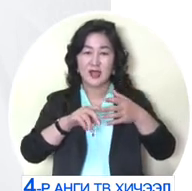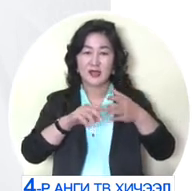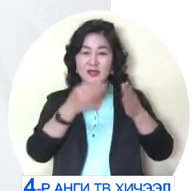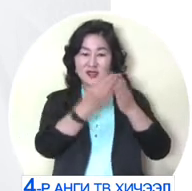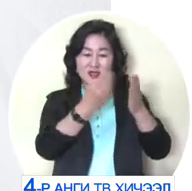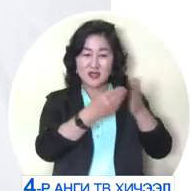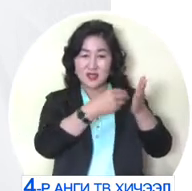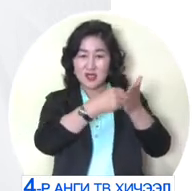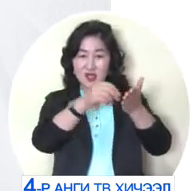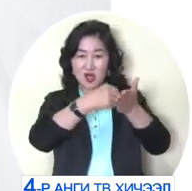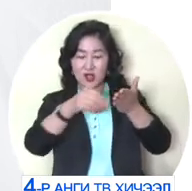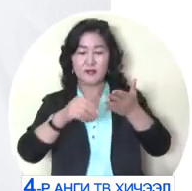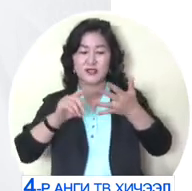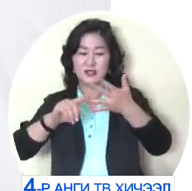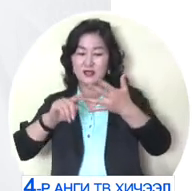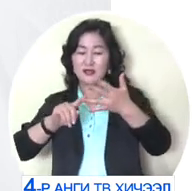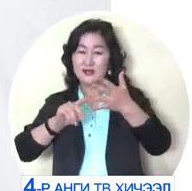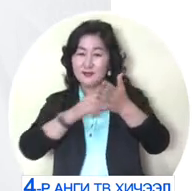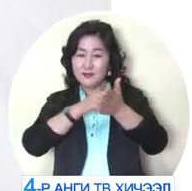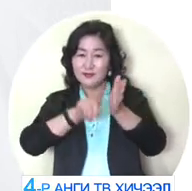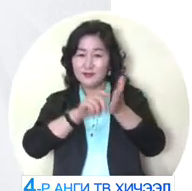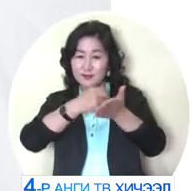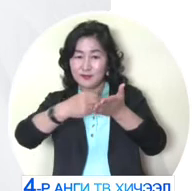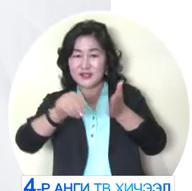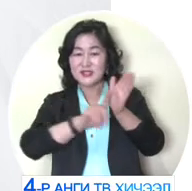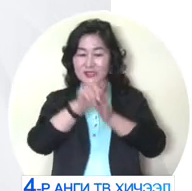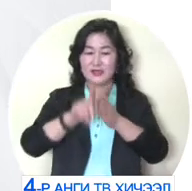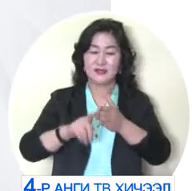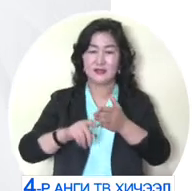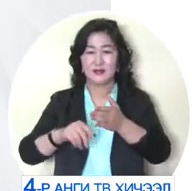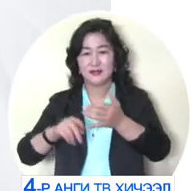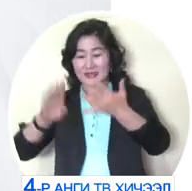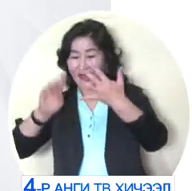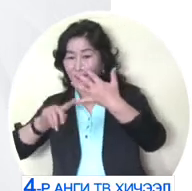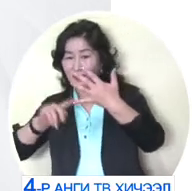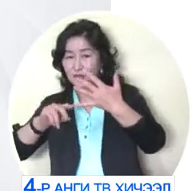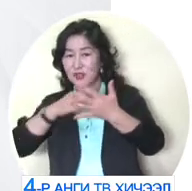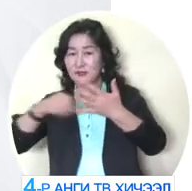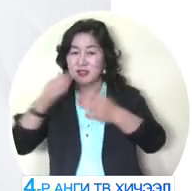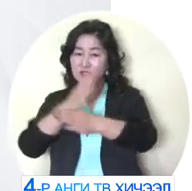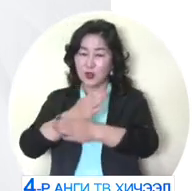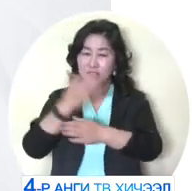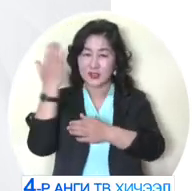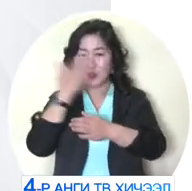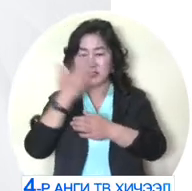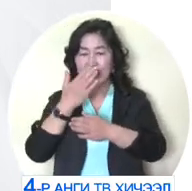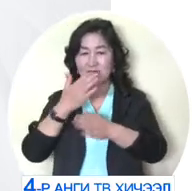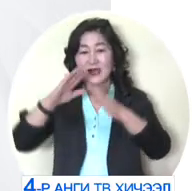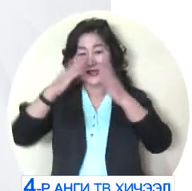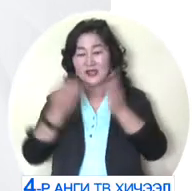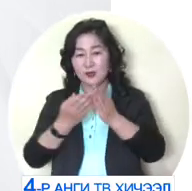нь бичиж эхэлнэ. Хамгийн төгсгөлд нь бичснээ уншиж, гэр бүлийнхэндээ танилцуулж,